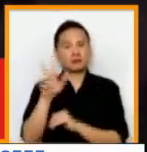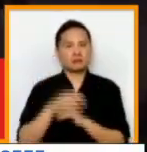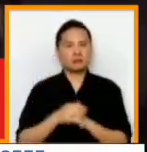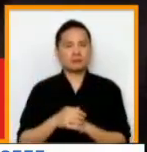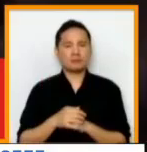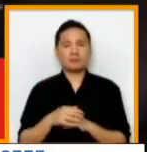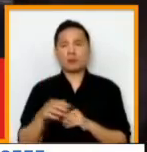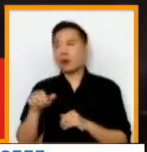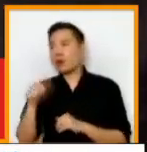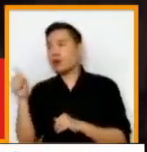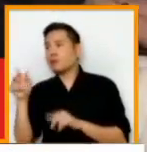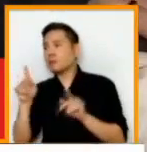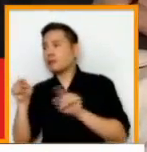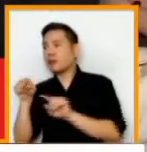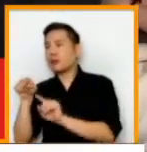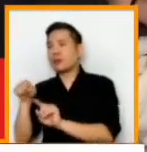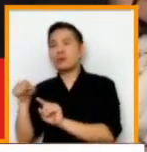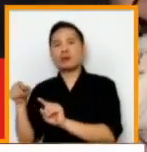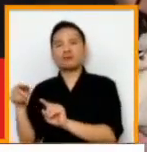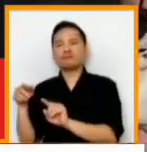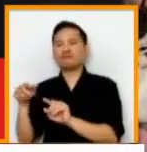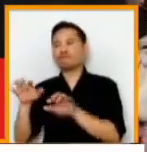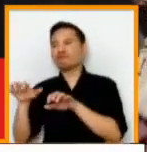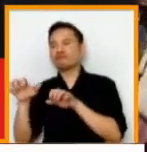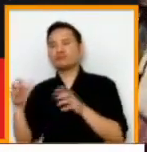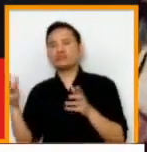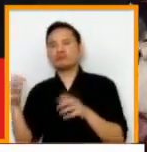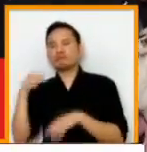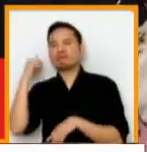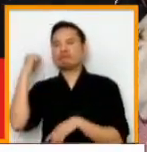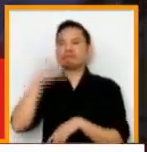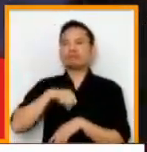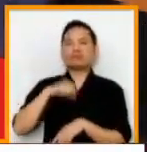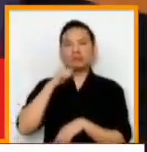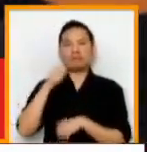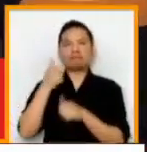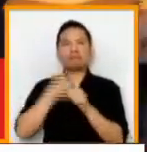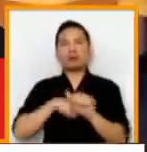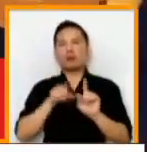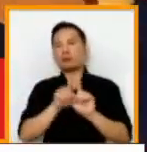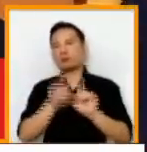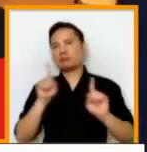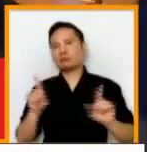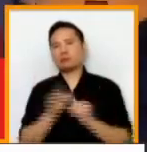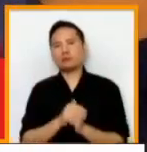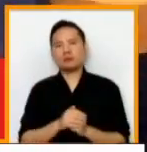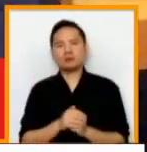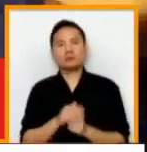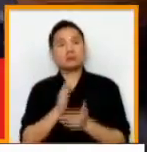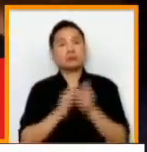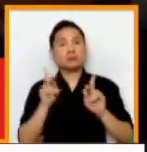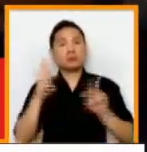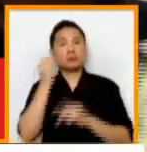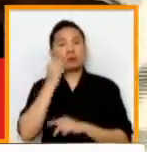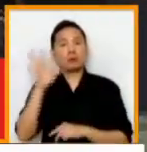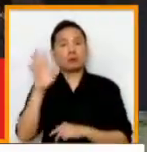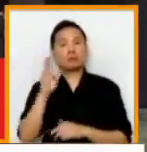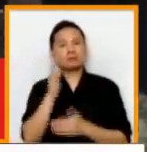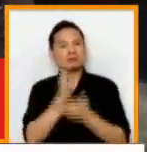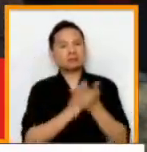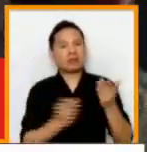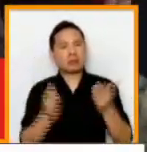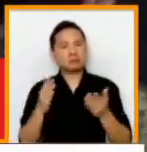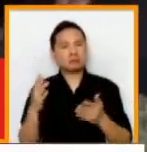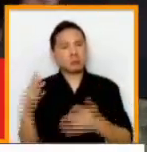sama-samang nagtungo sa harapan ng mall, hindi na nasunod ang physical distancing. Yung iba ay umuwi na lang habang may ilan naman na maghihintay pa rin